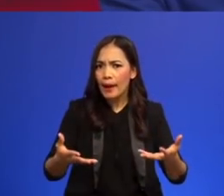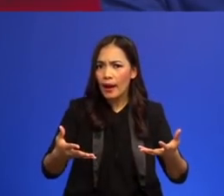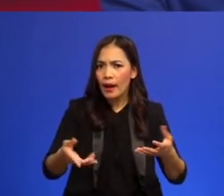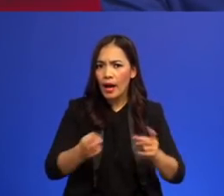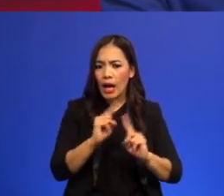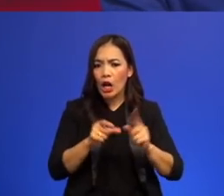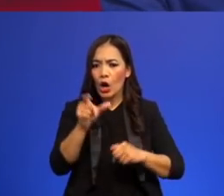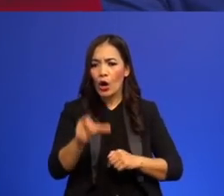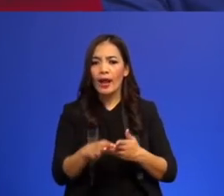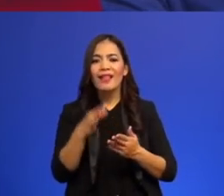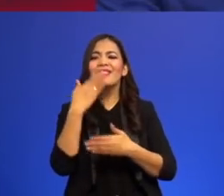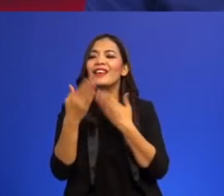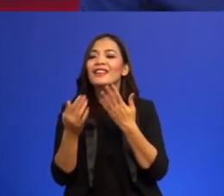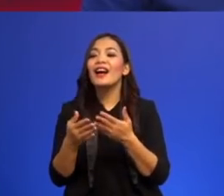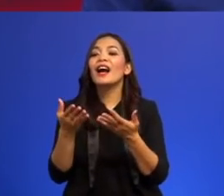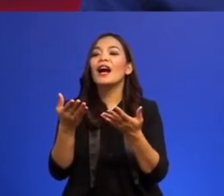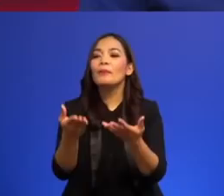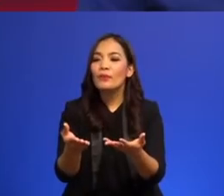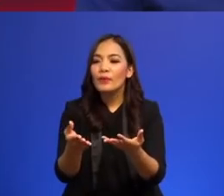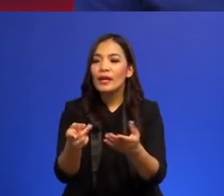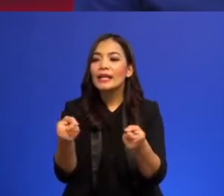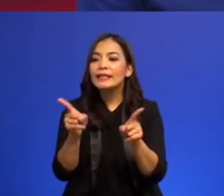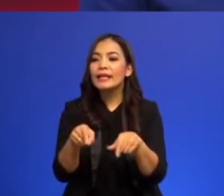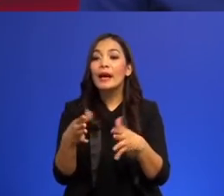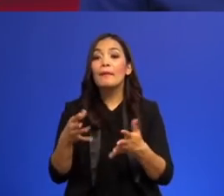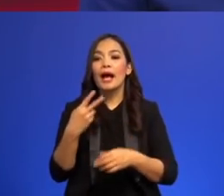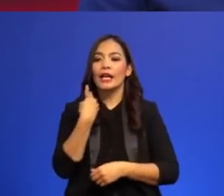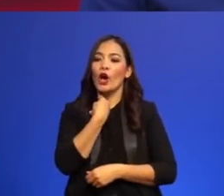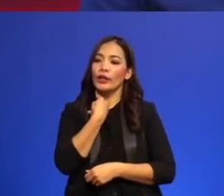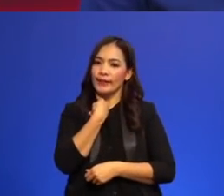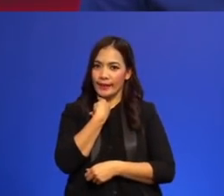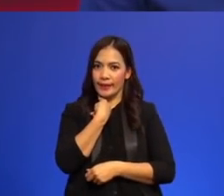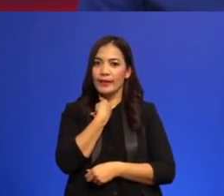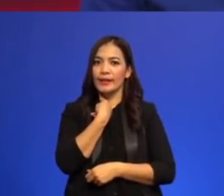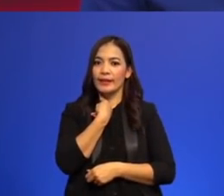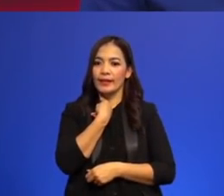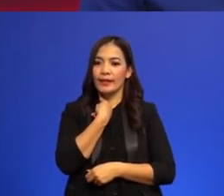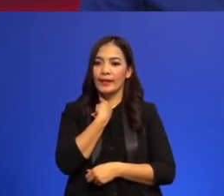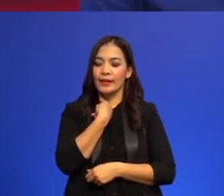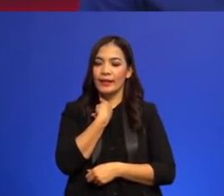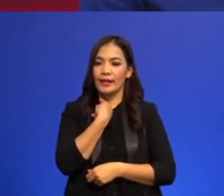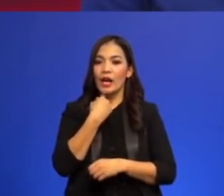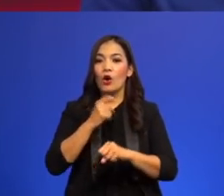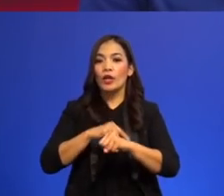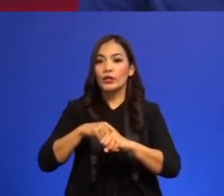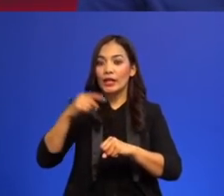kalau orang nanya gini, mau jadi apa nak, jadi dokter gitu ya. Cita-cita, cita-citaku.